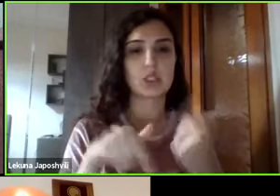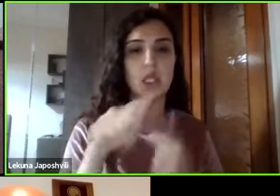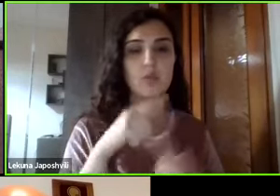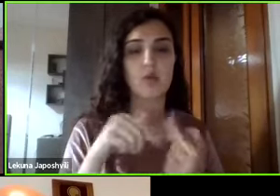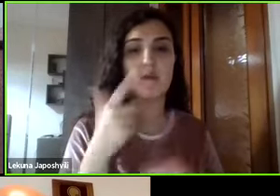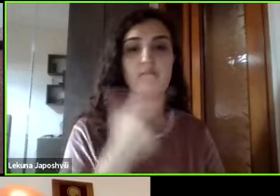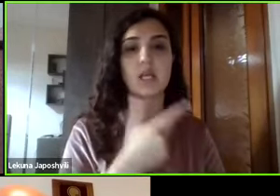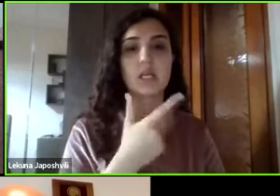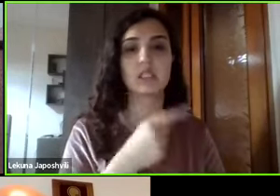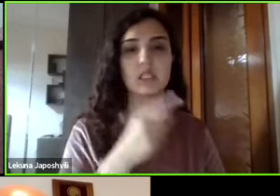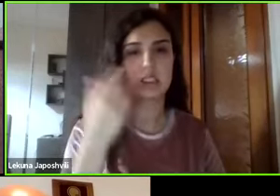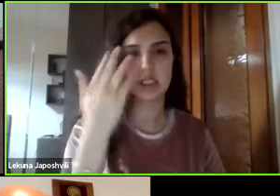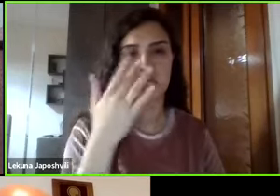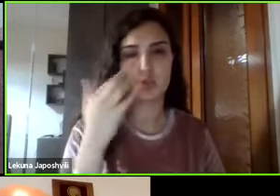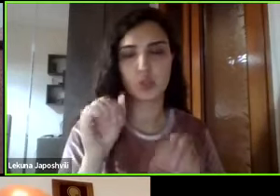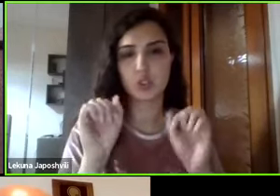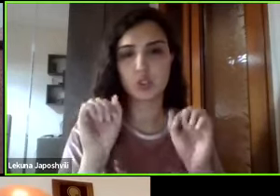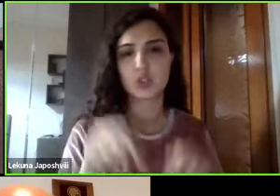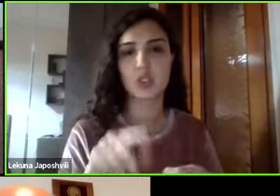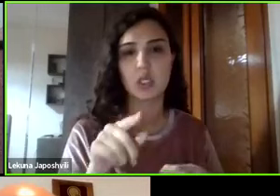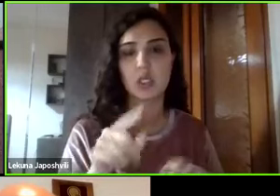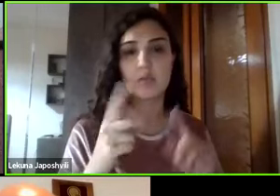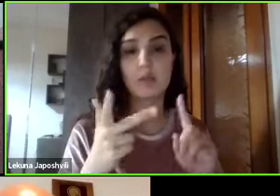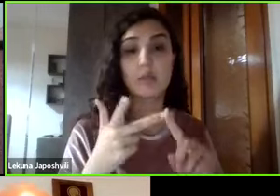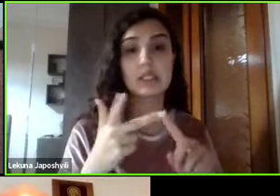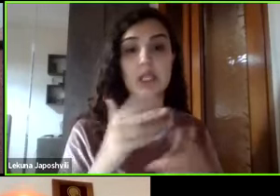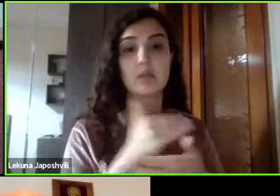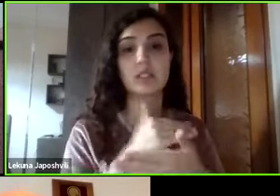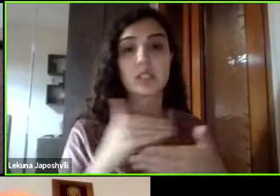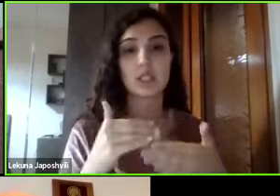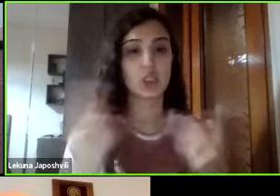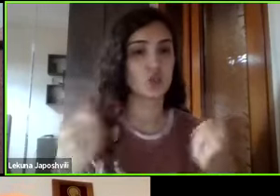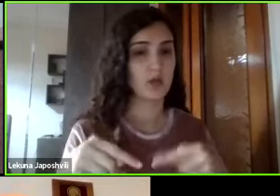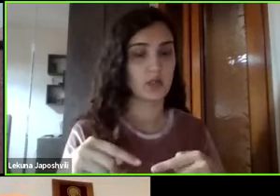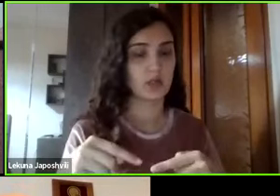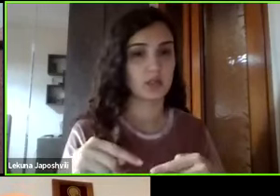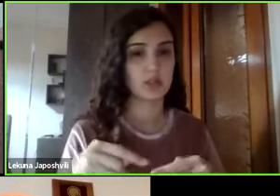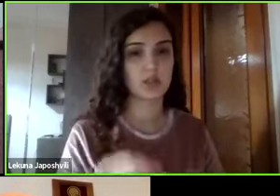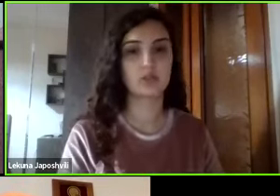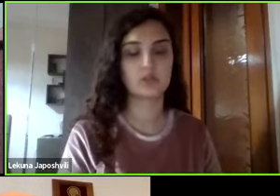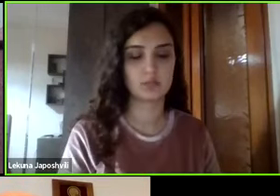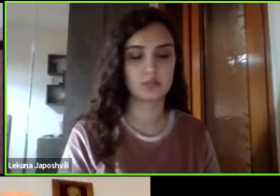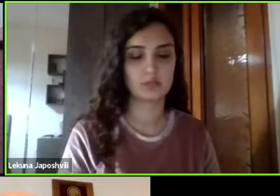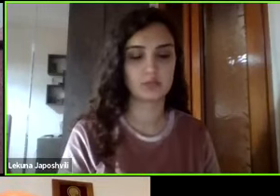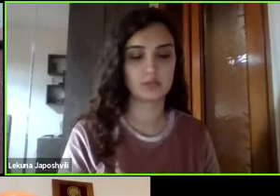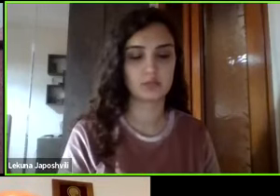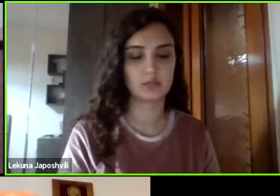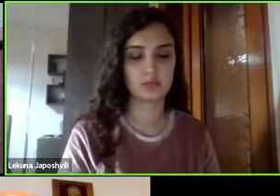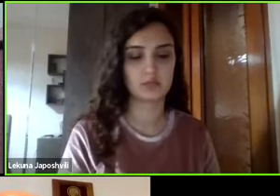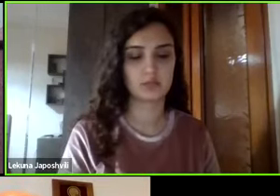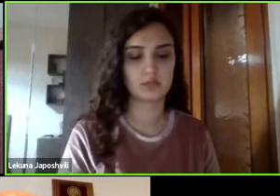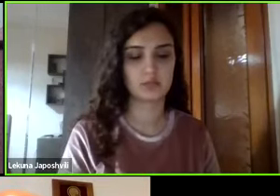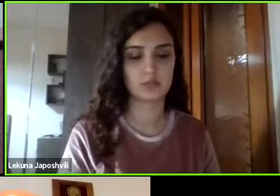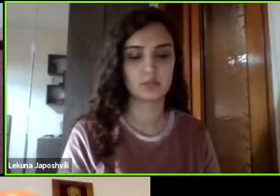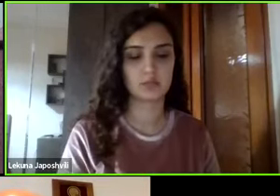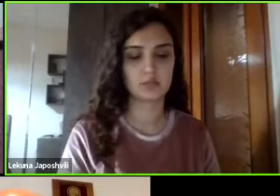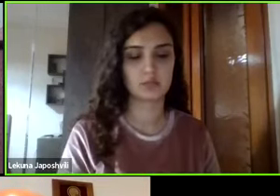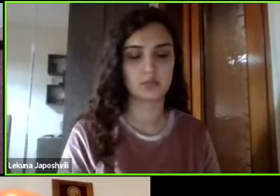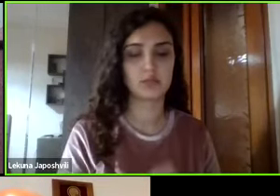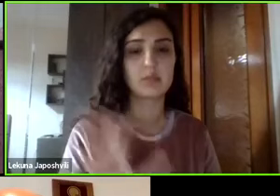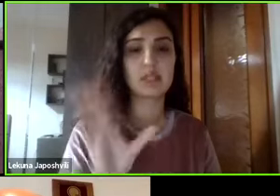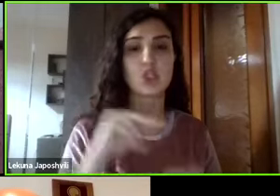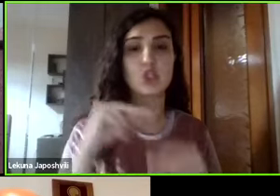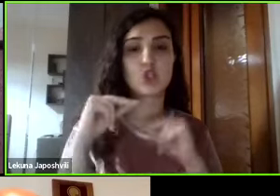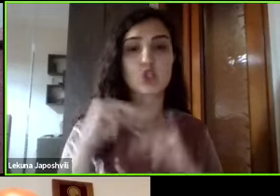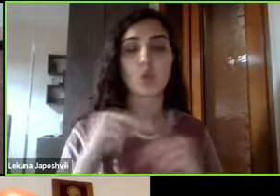აი წარმოიდგინეთ, ახლა შეიძლება ეს მესამე სტადია ჩავარდეს და მთელი ეს შრომა კომპანიის,